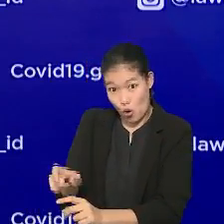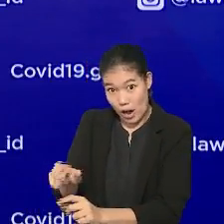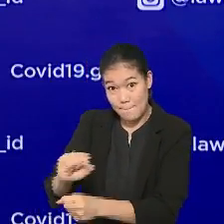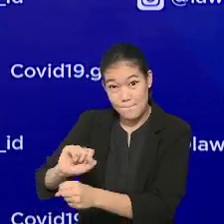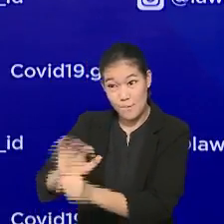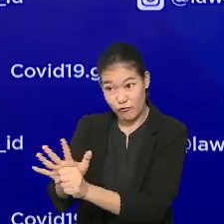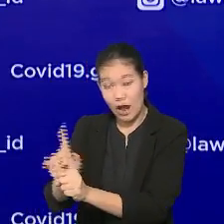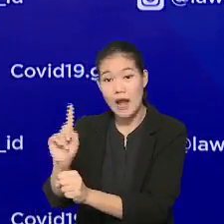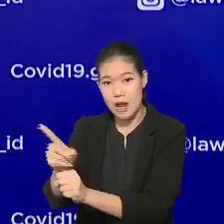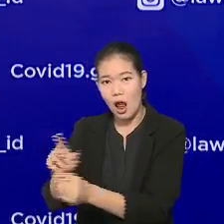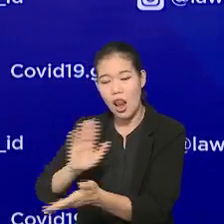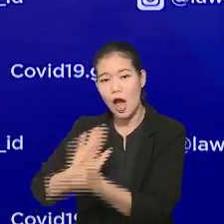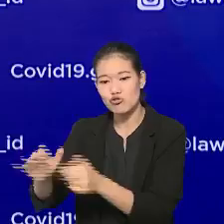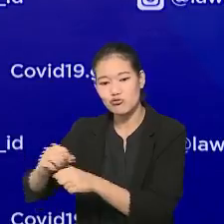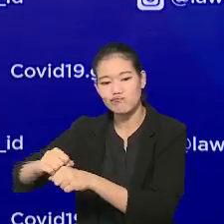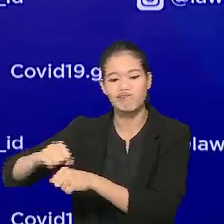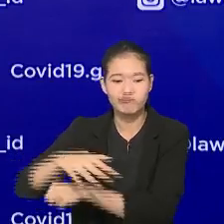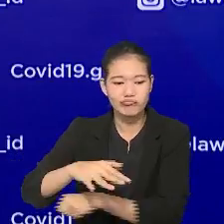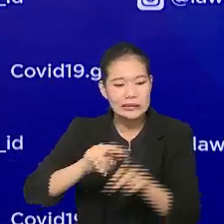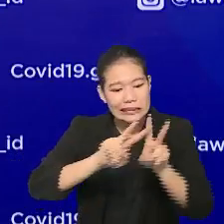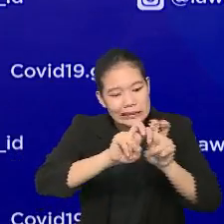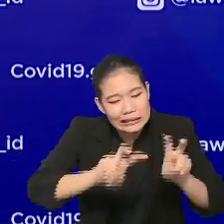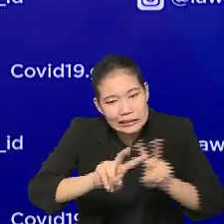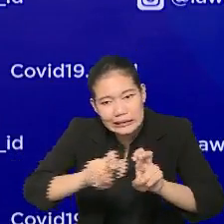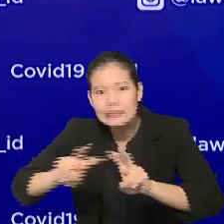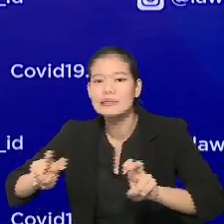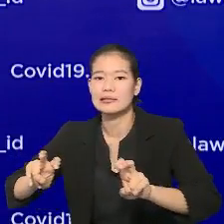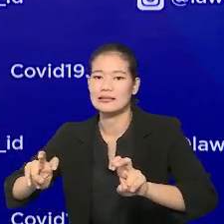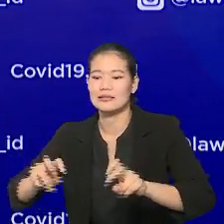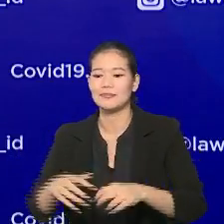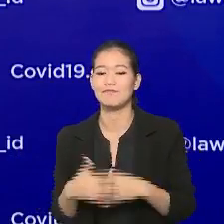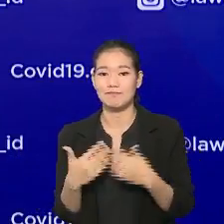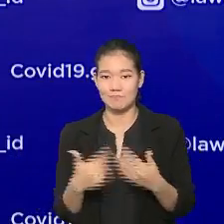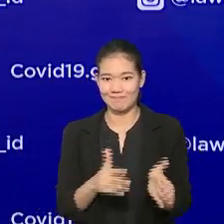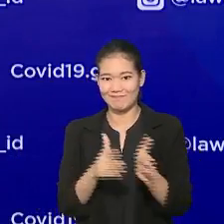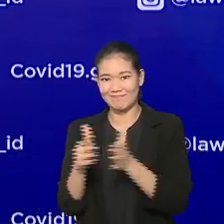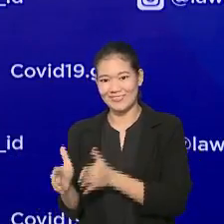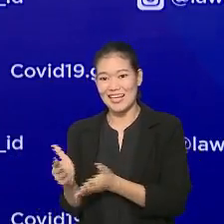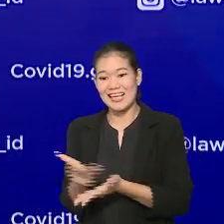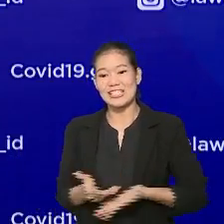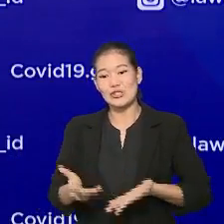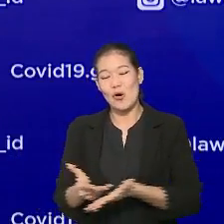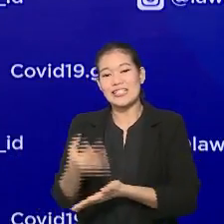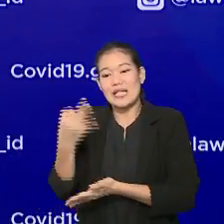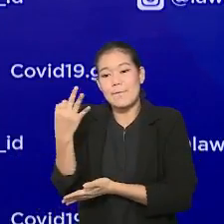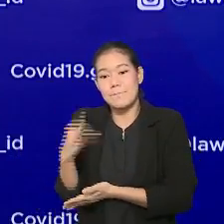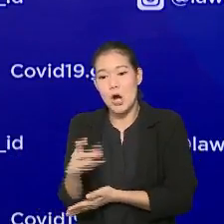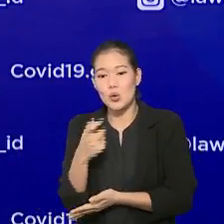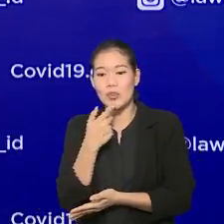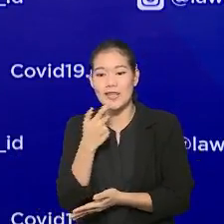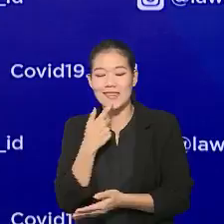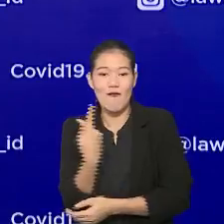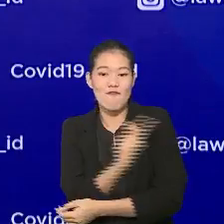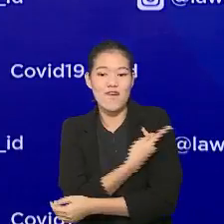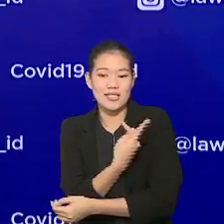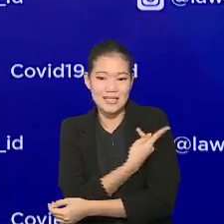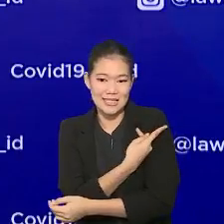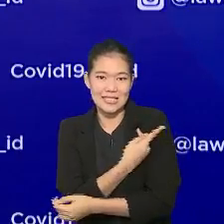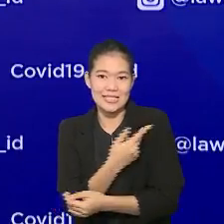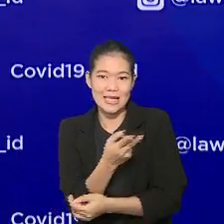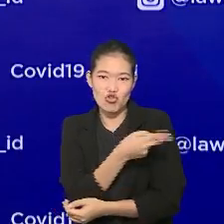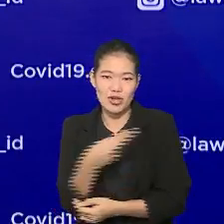teridentifikasi. Akhirnya, saya akan menyampaikan perkembangan terbaru soal perluasan cakupan vaksinasi